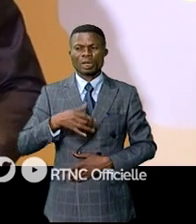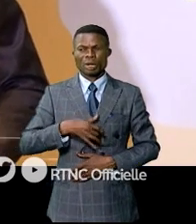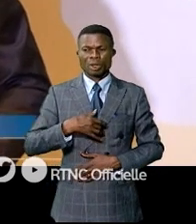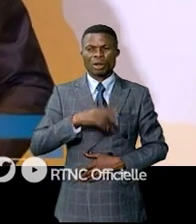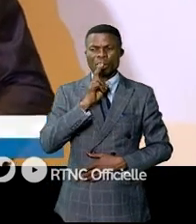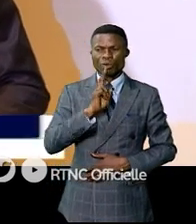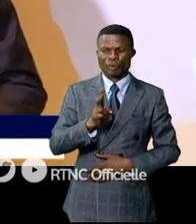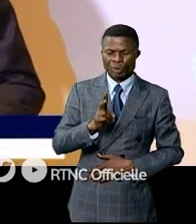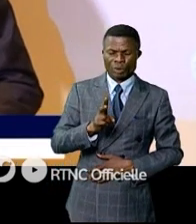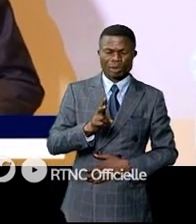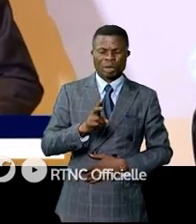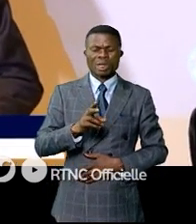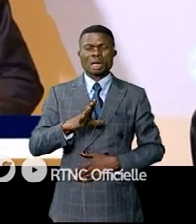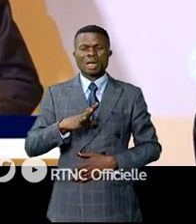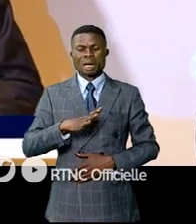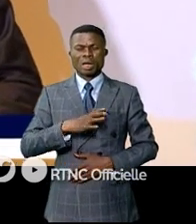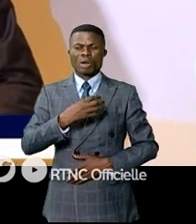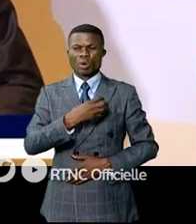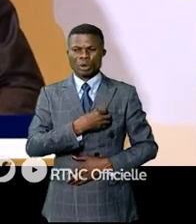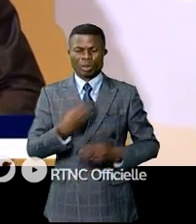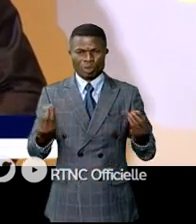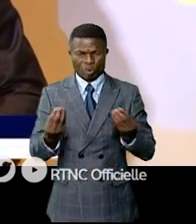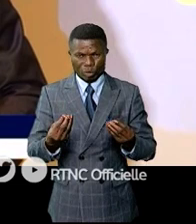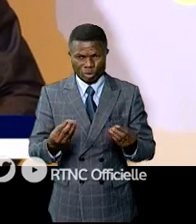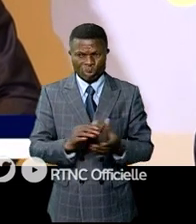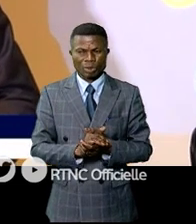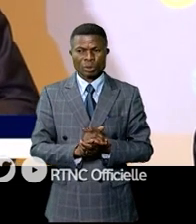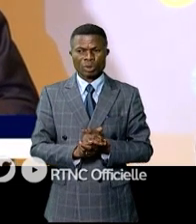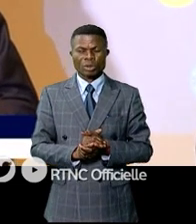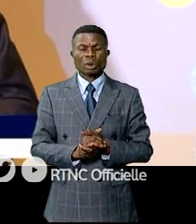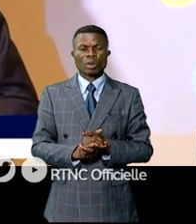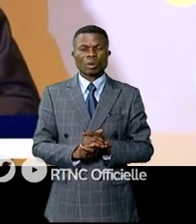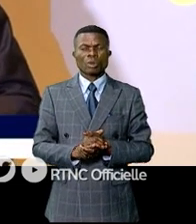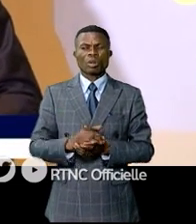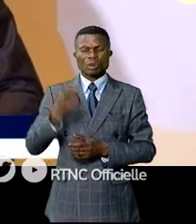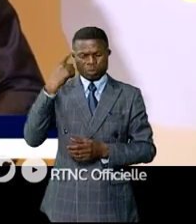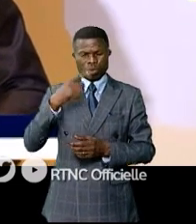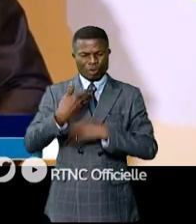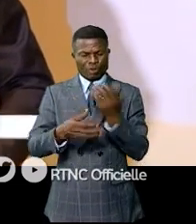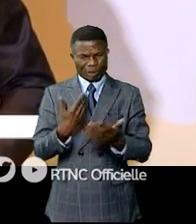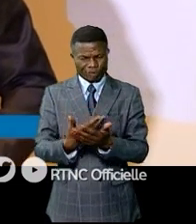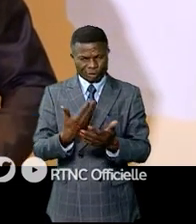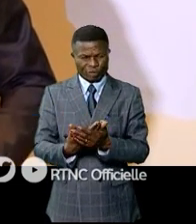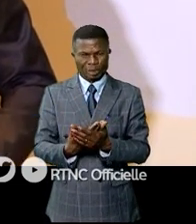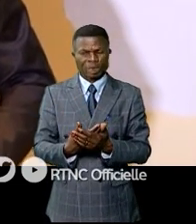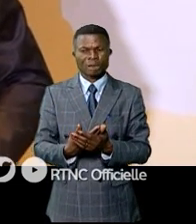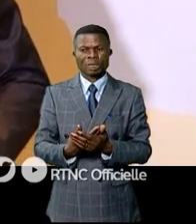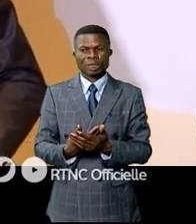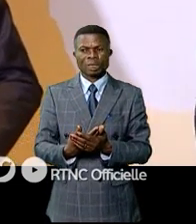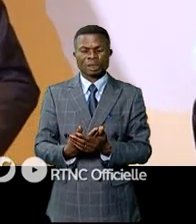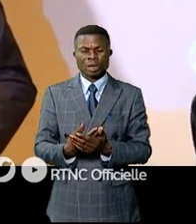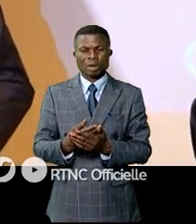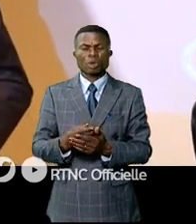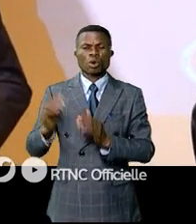vivement interpellé pour pouvoir réguler à court terme, moyen et